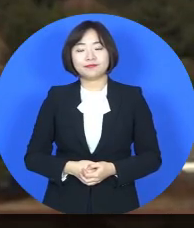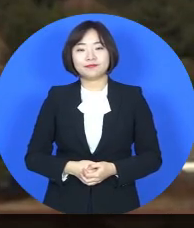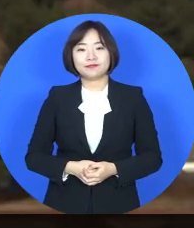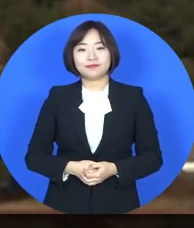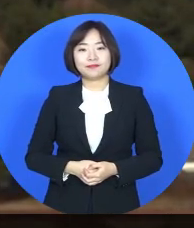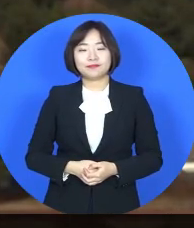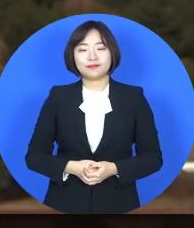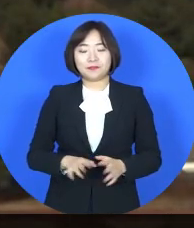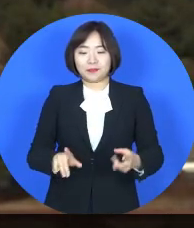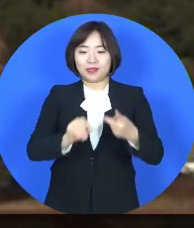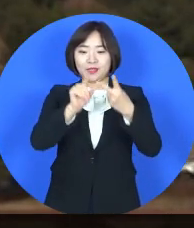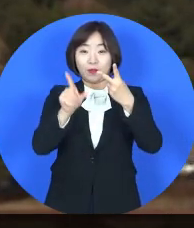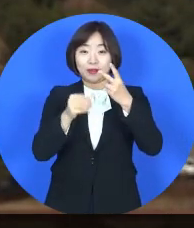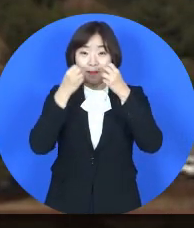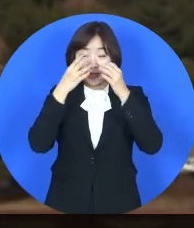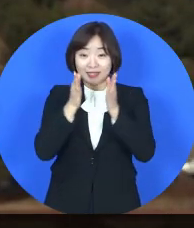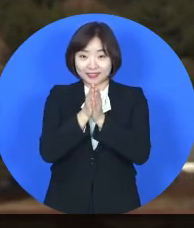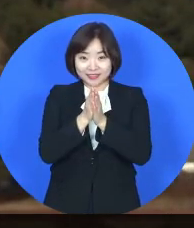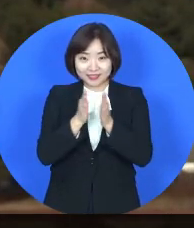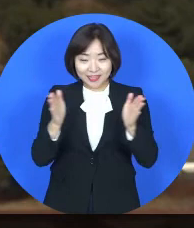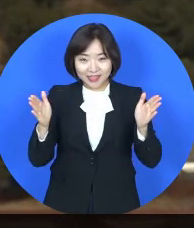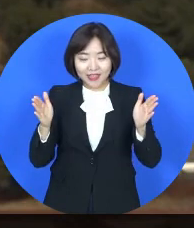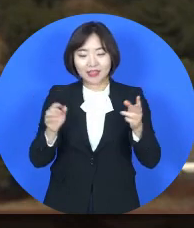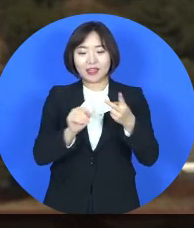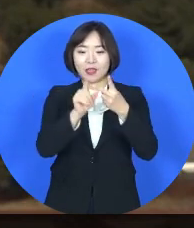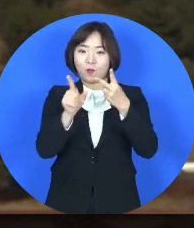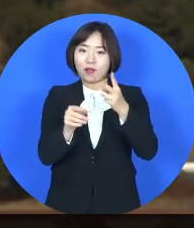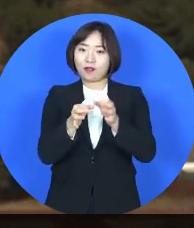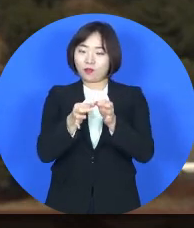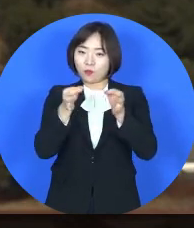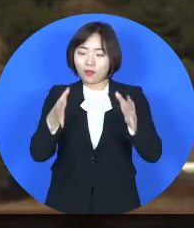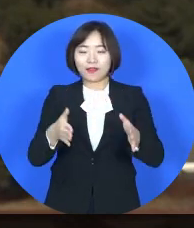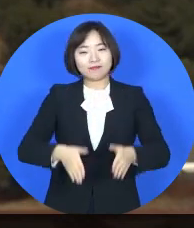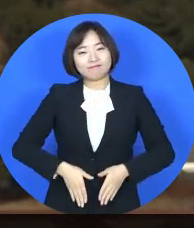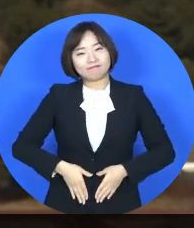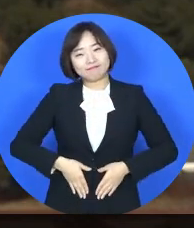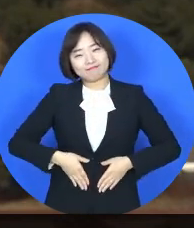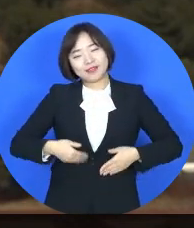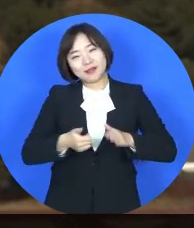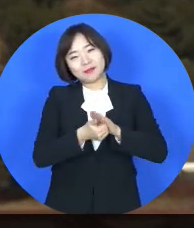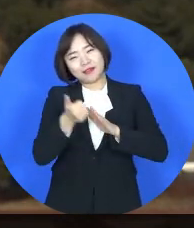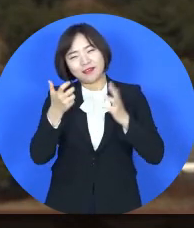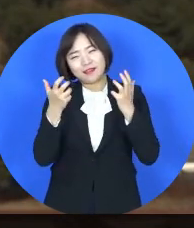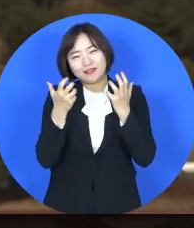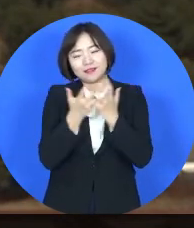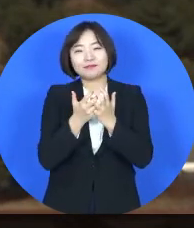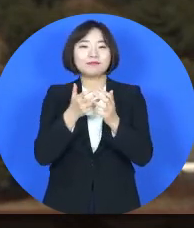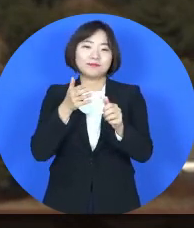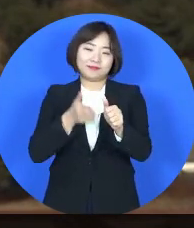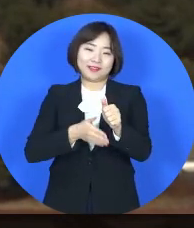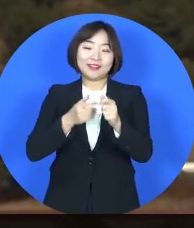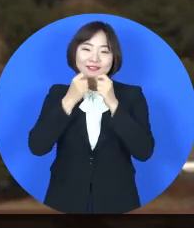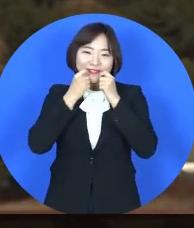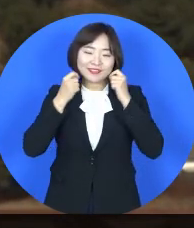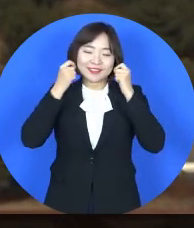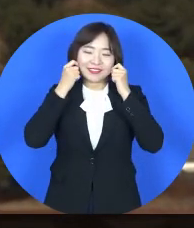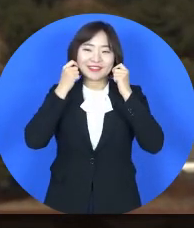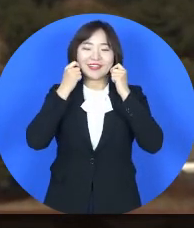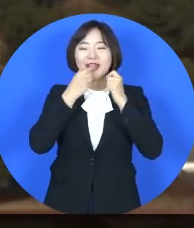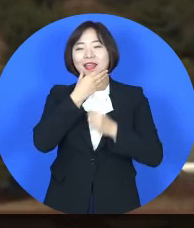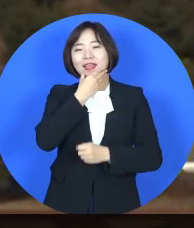새로운 2월이 시작됐습니다. 이번 2월은 따뜻하고 희망찬 일만 가득하시고 웃을 일만 가득한